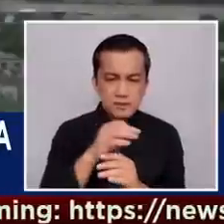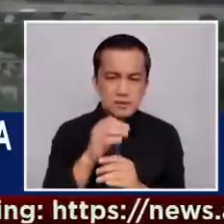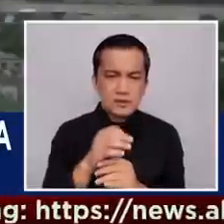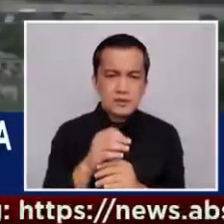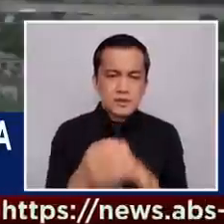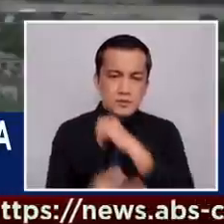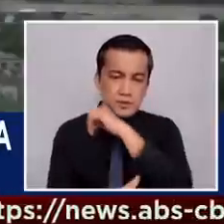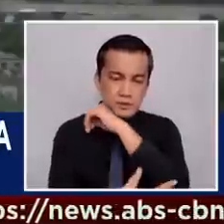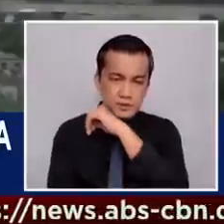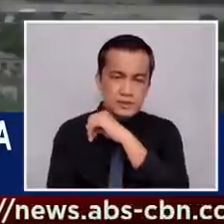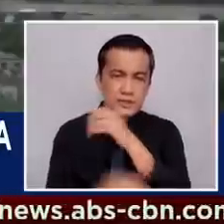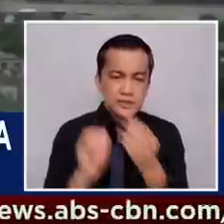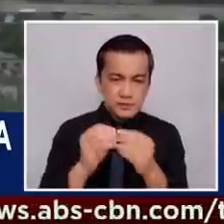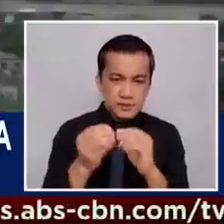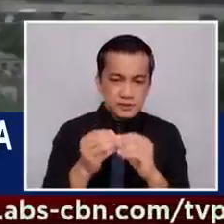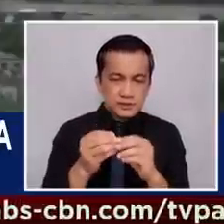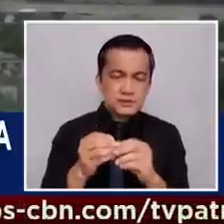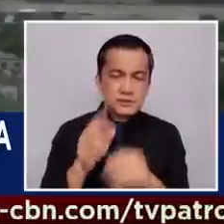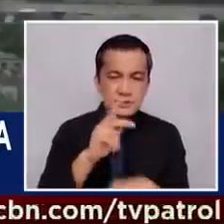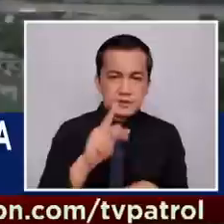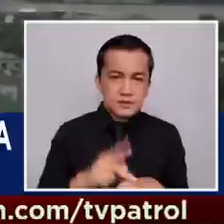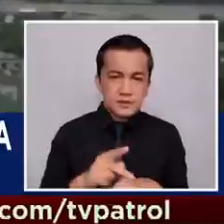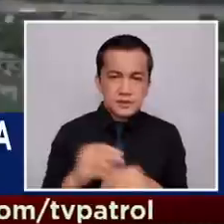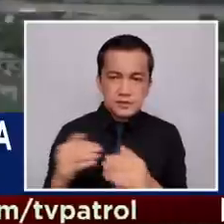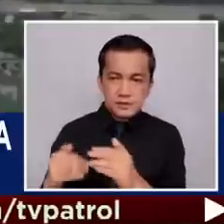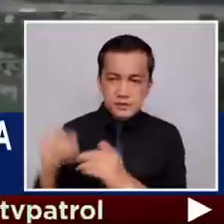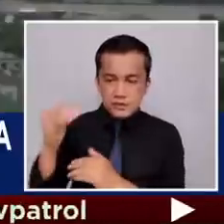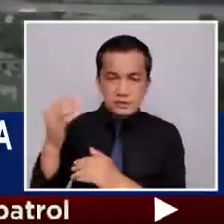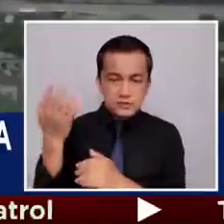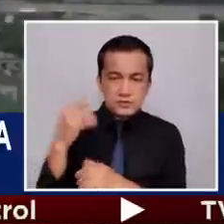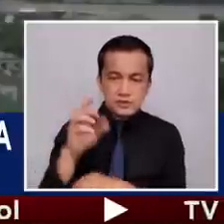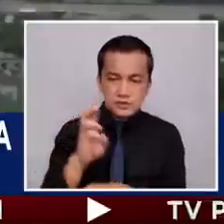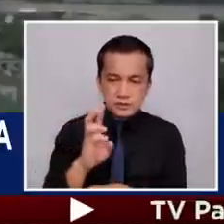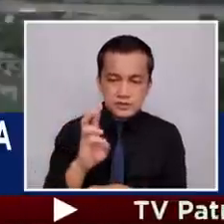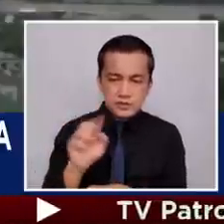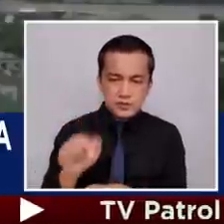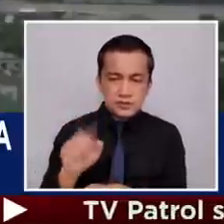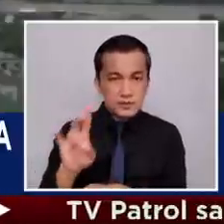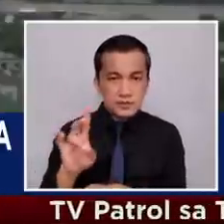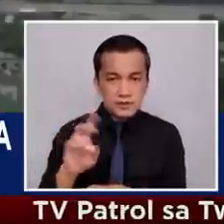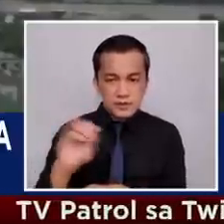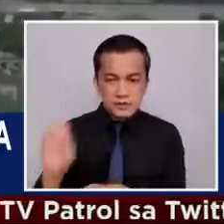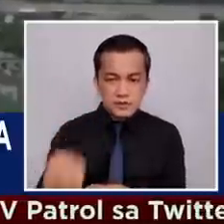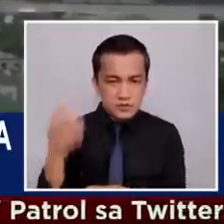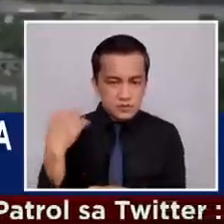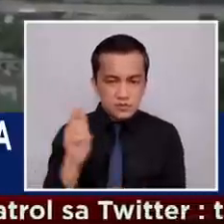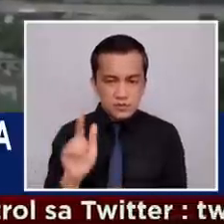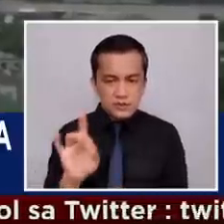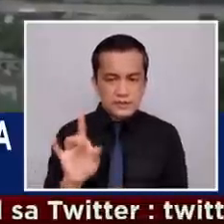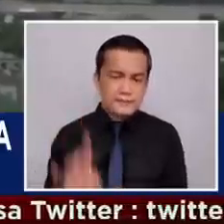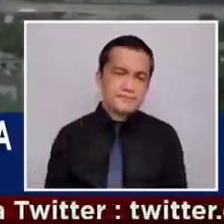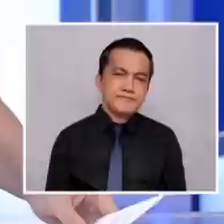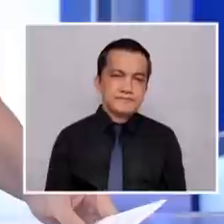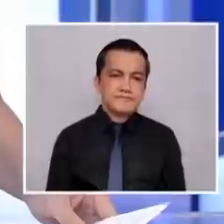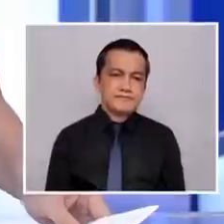rate sa bansa. Mas mataas ito kumpara sa 16.7% noong 2018.